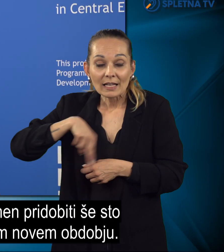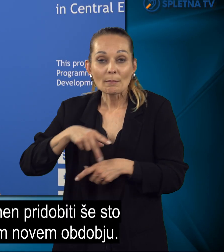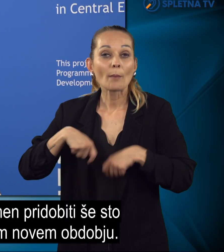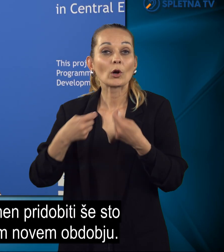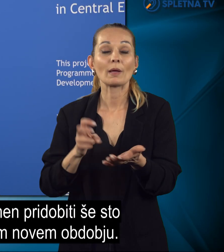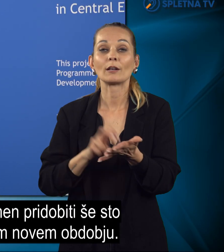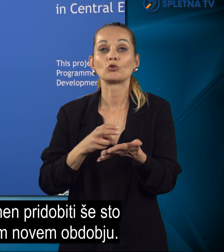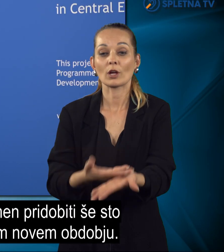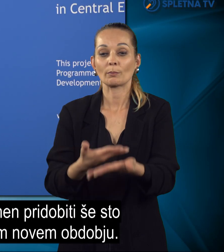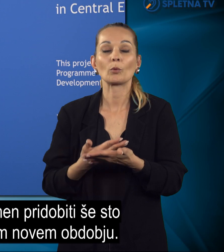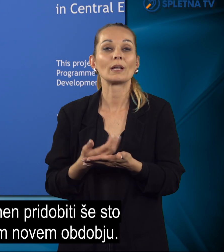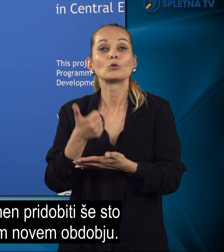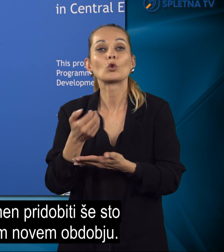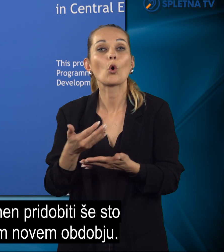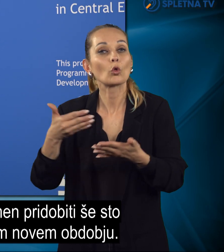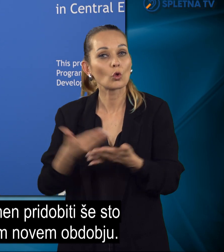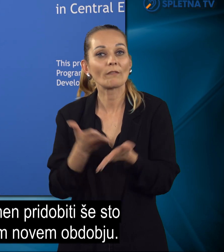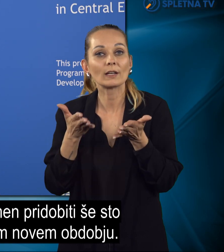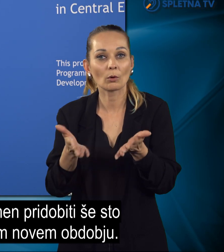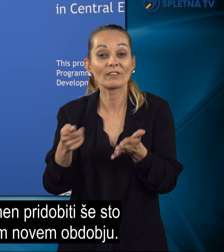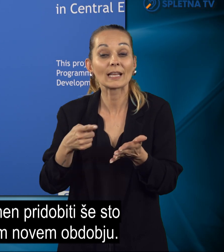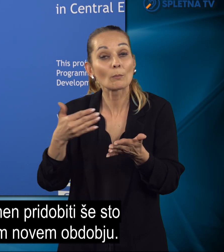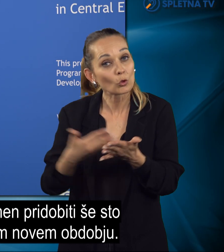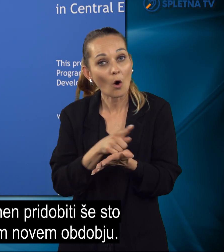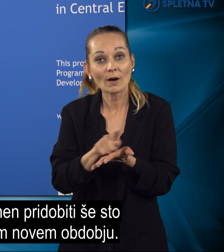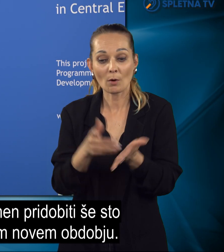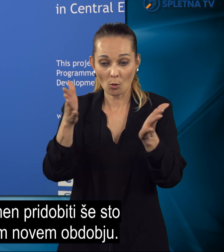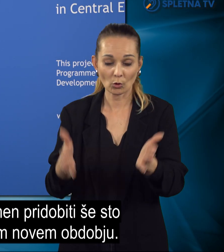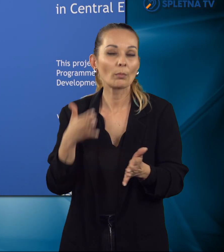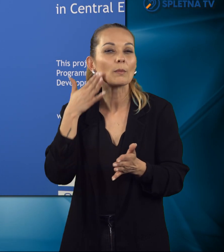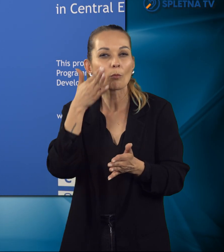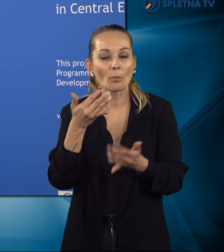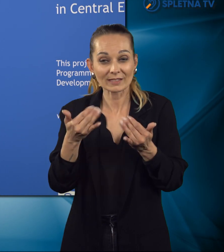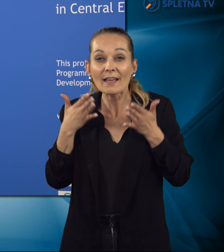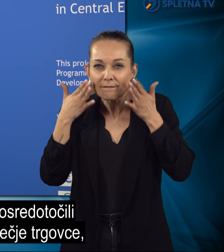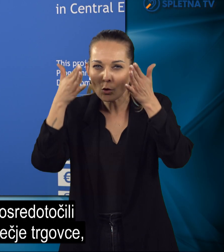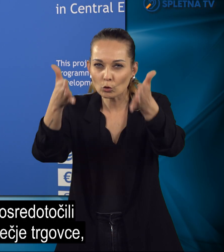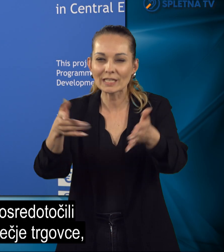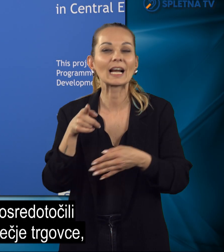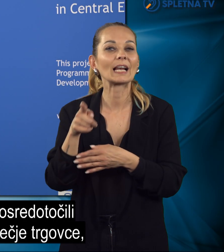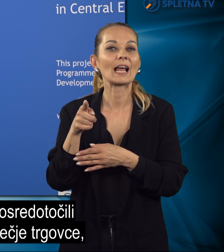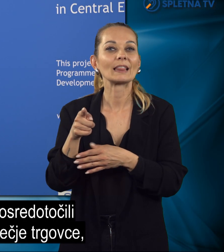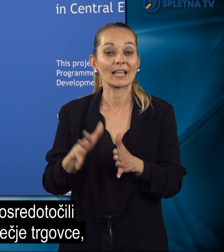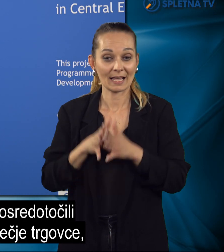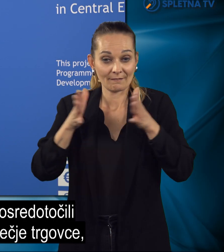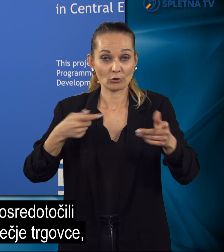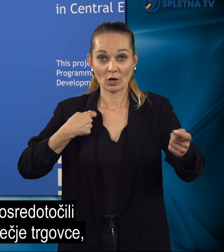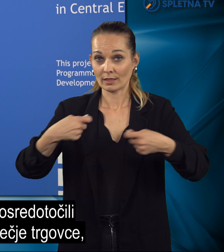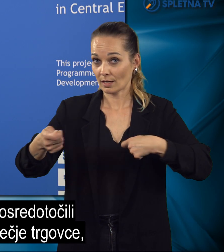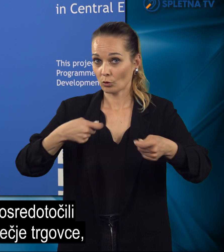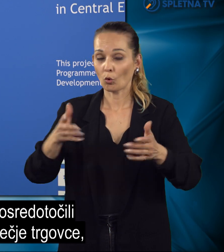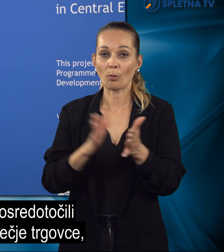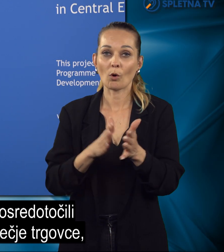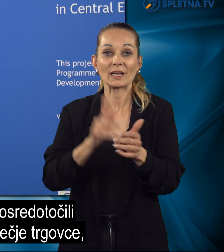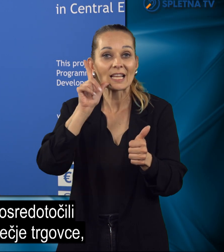Poleg tega pa seveda imamo v namen pridobiti še 100 novih ponudnikov v tem novem obdobju. Tu se bomo fokusirali predvsem na